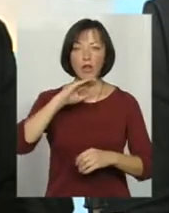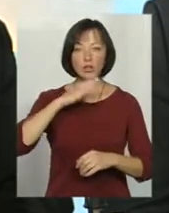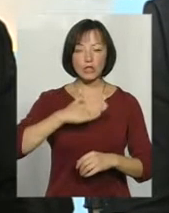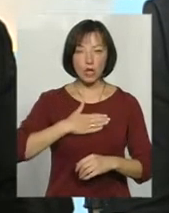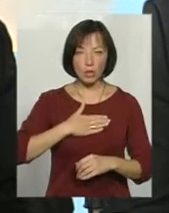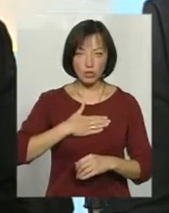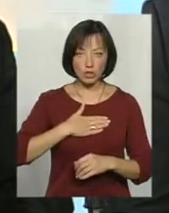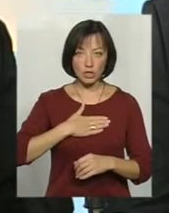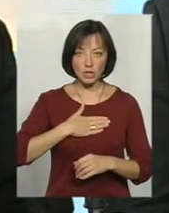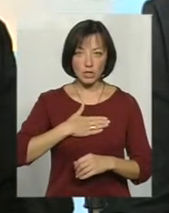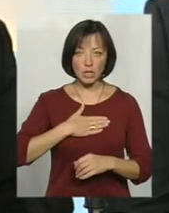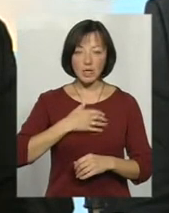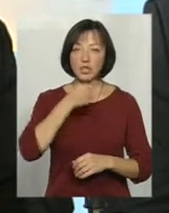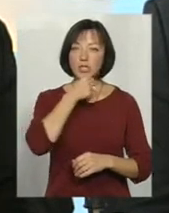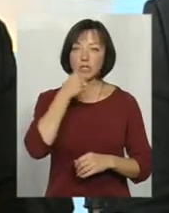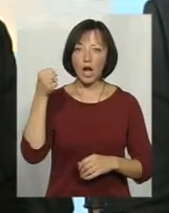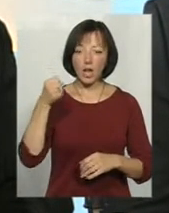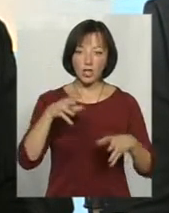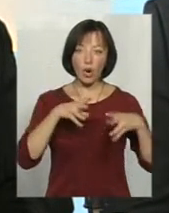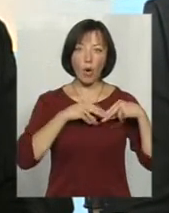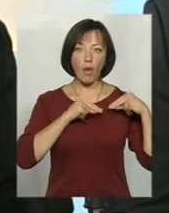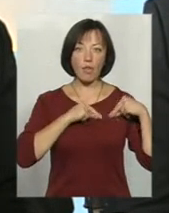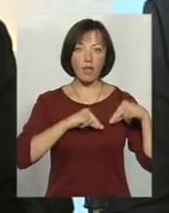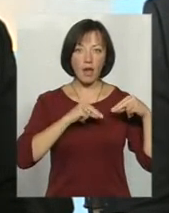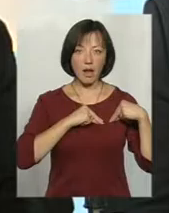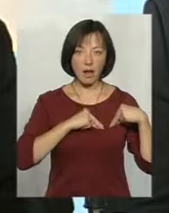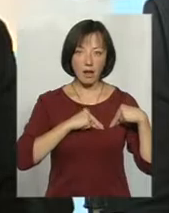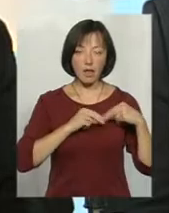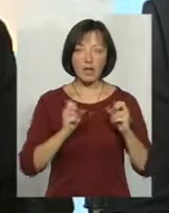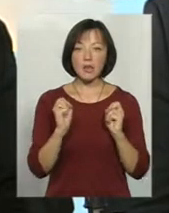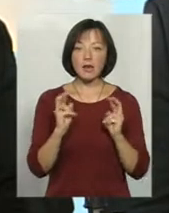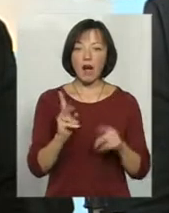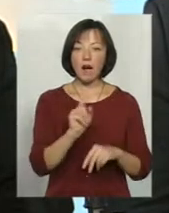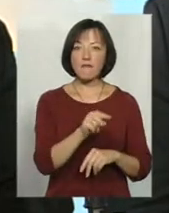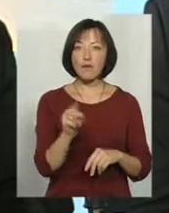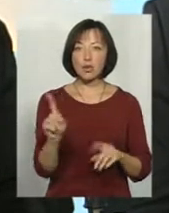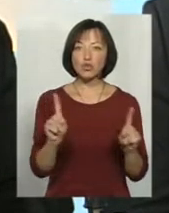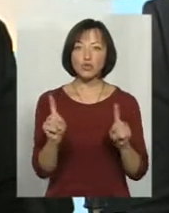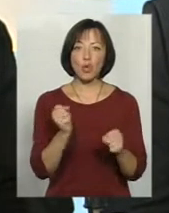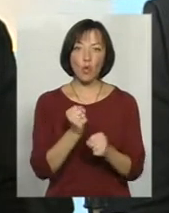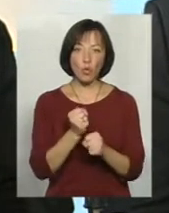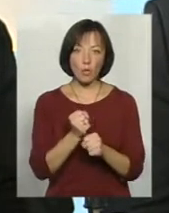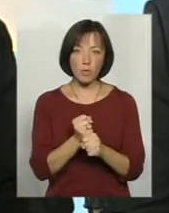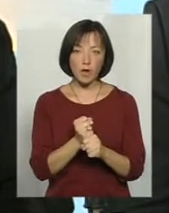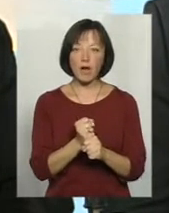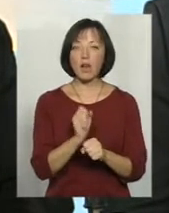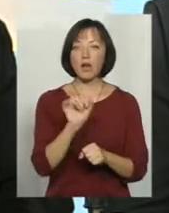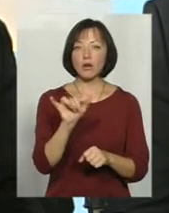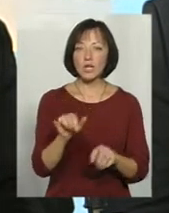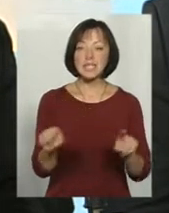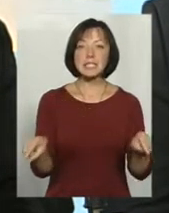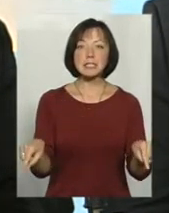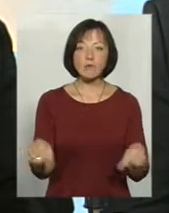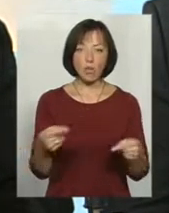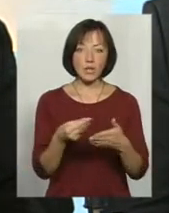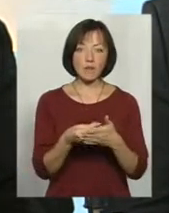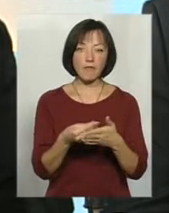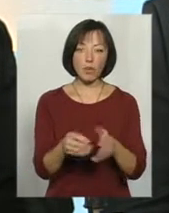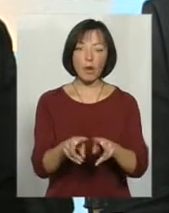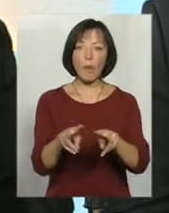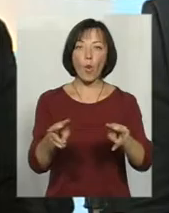так, старших колег, як вони дещо роблять, у них створений фонд